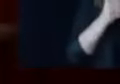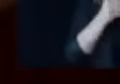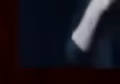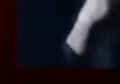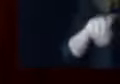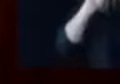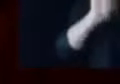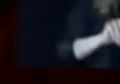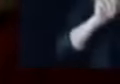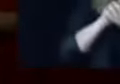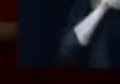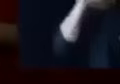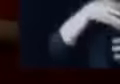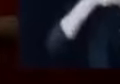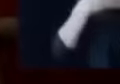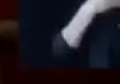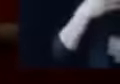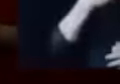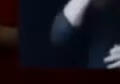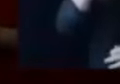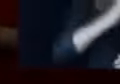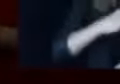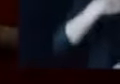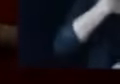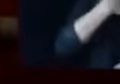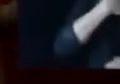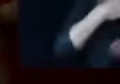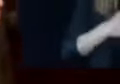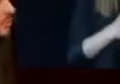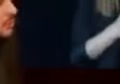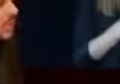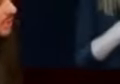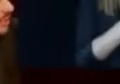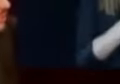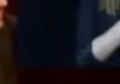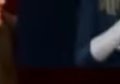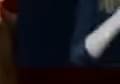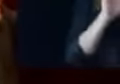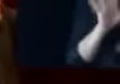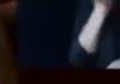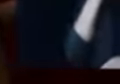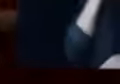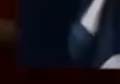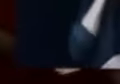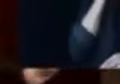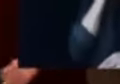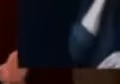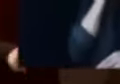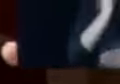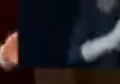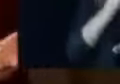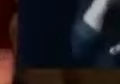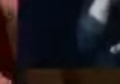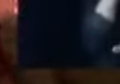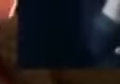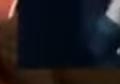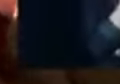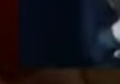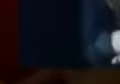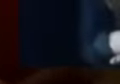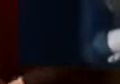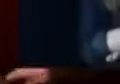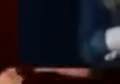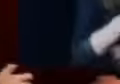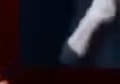Ma i nomadi che sono stati sgombrati sono stati addirittura premiati. E come? Eh sì, perché qua se